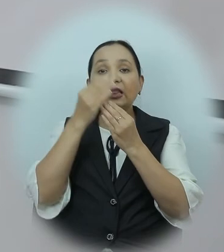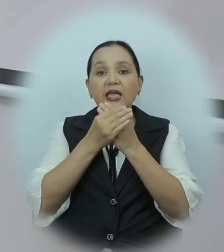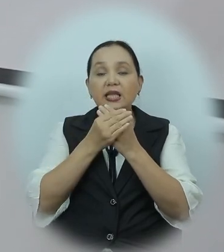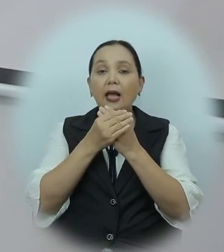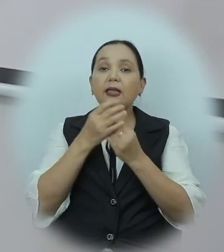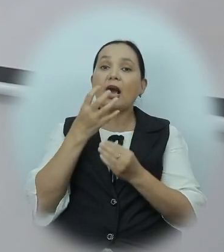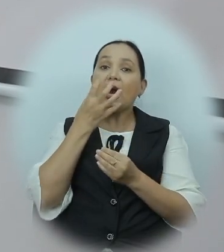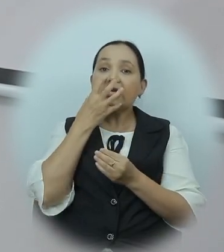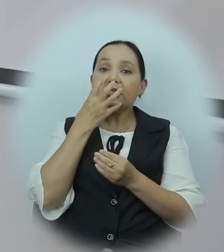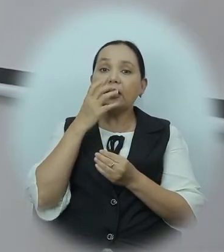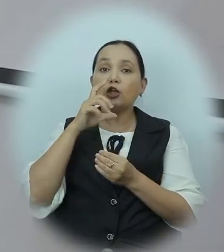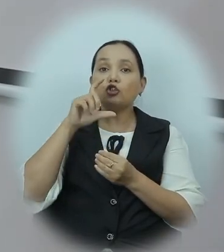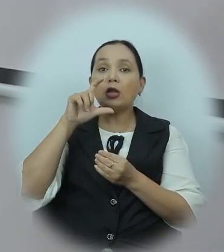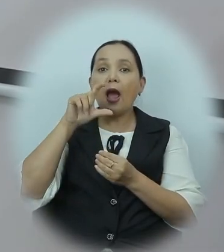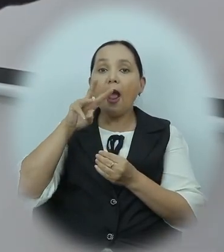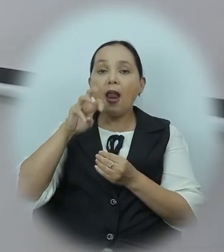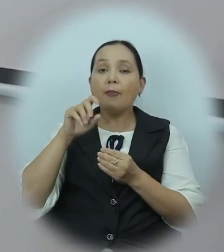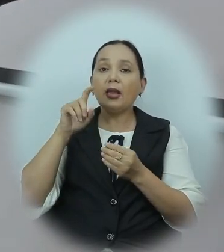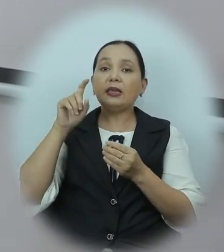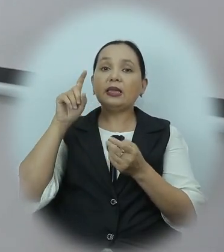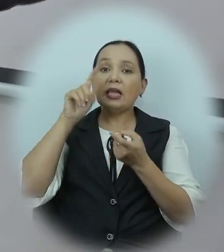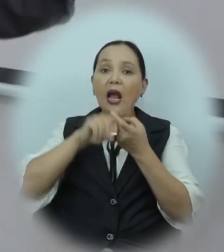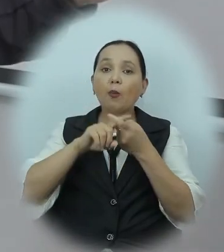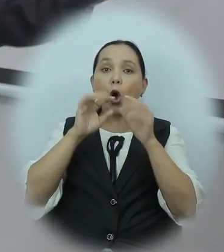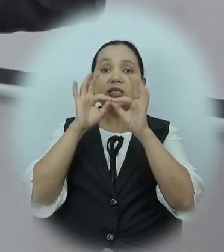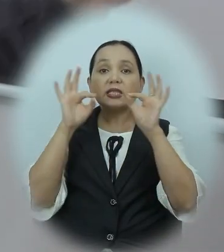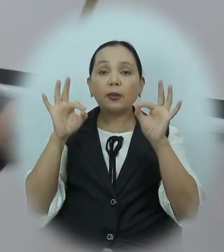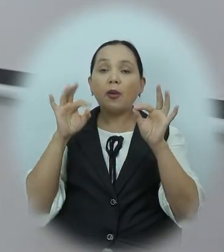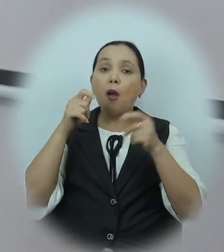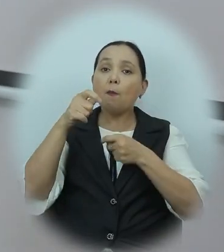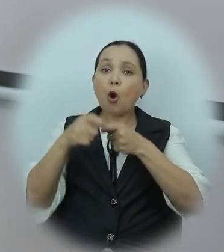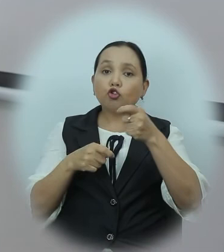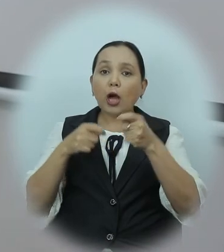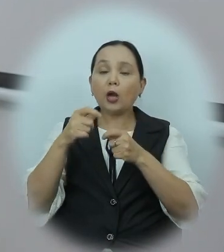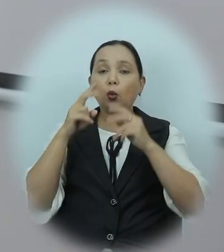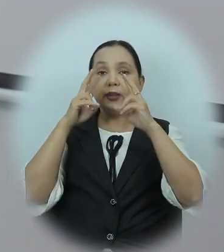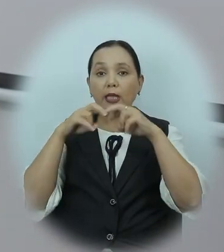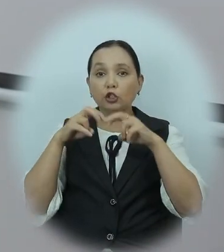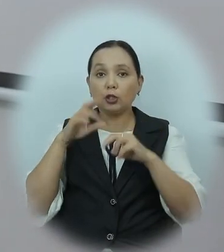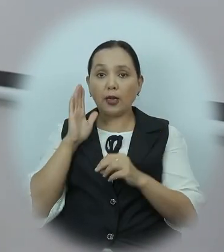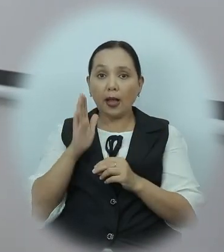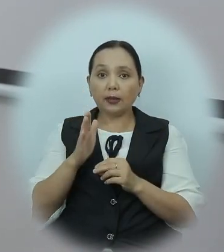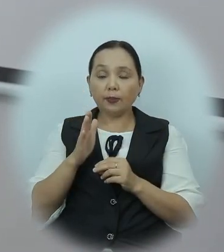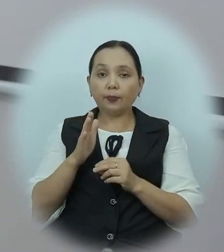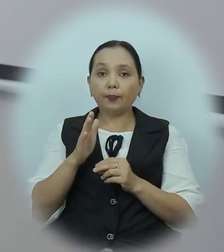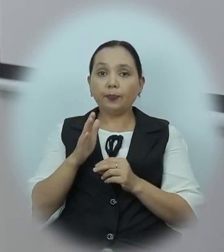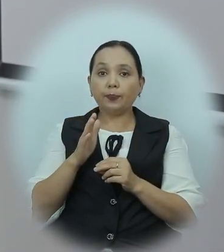qizdirish elementi, tarmoq simi, boshqaruv tizimi tekshirib o'tiladi.